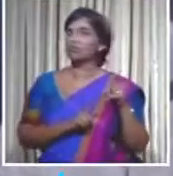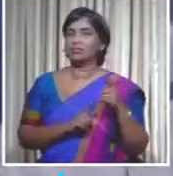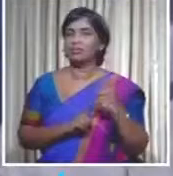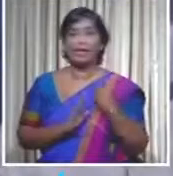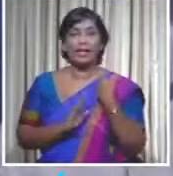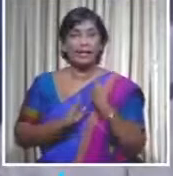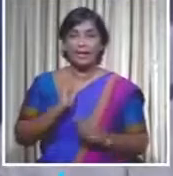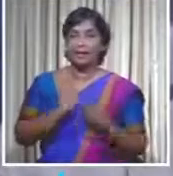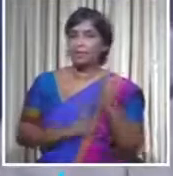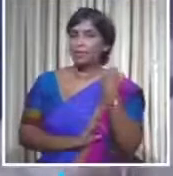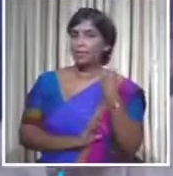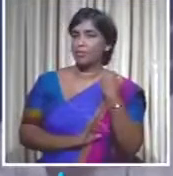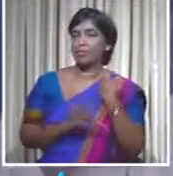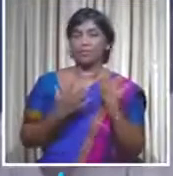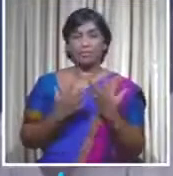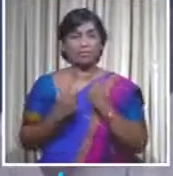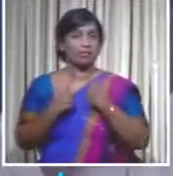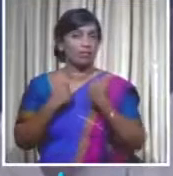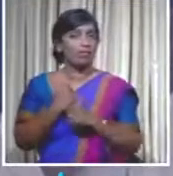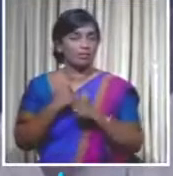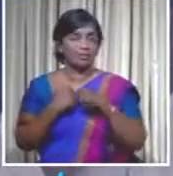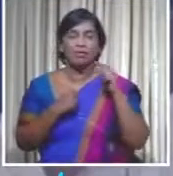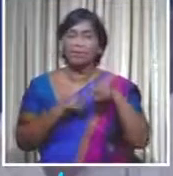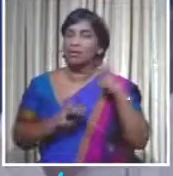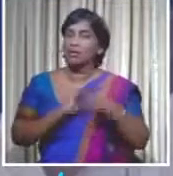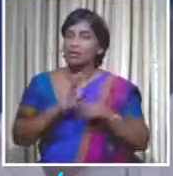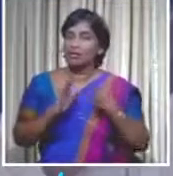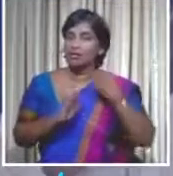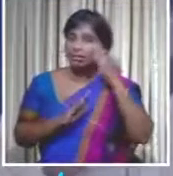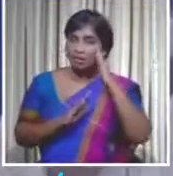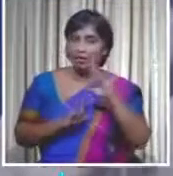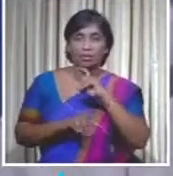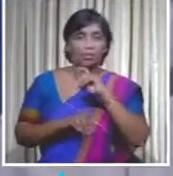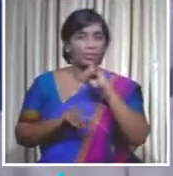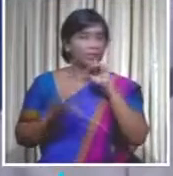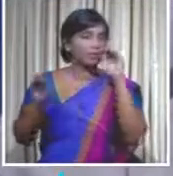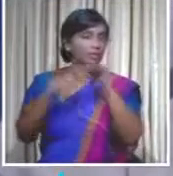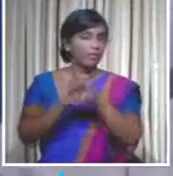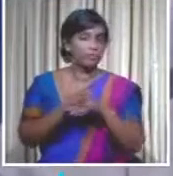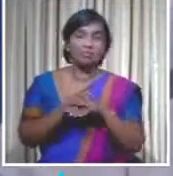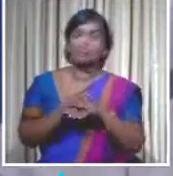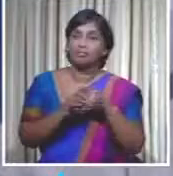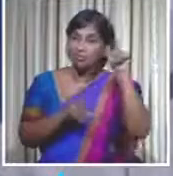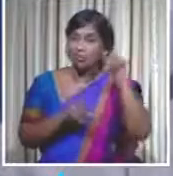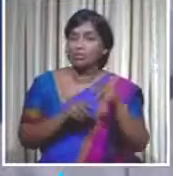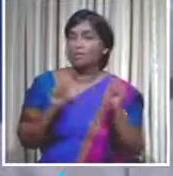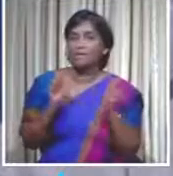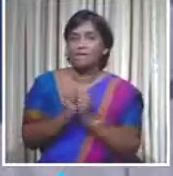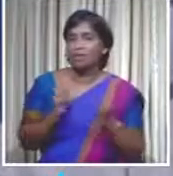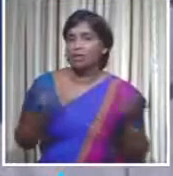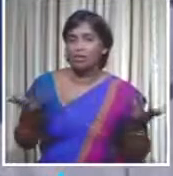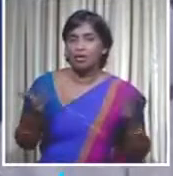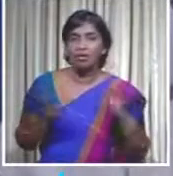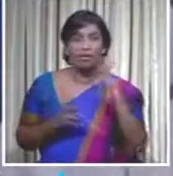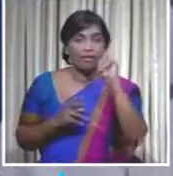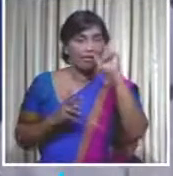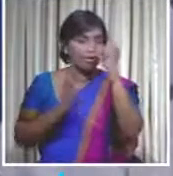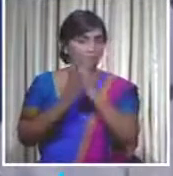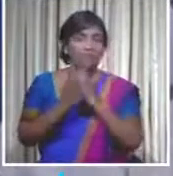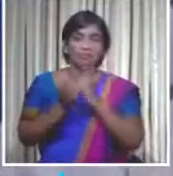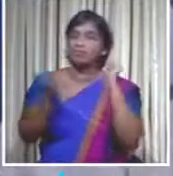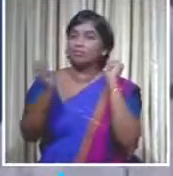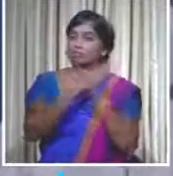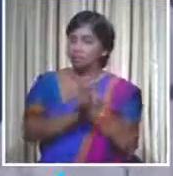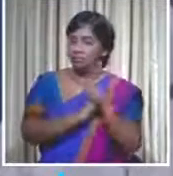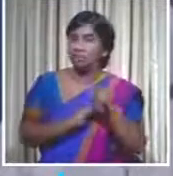नीति आधिपत्य हदा नापु एक्केना मेराटे स्वाधीन अधिकरण हदा नापु एक्केना मुकद्द करे विसिवेनि संशोधने